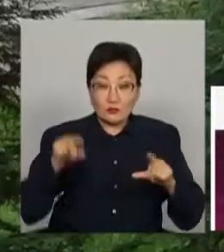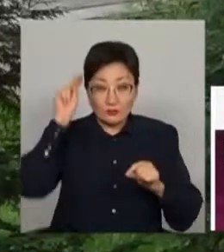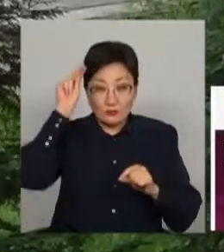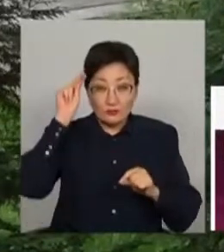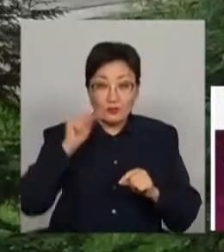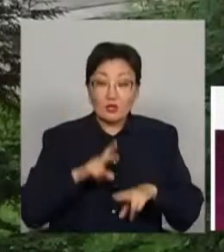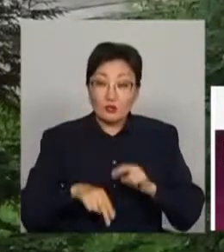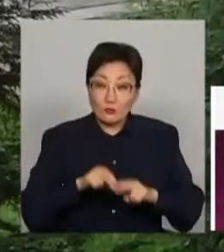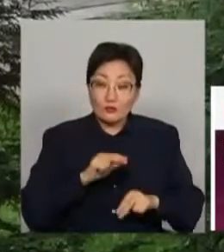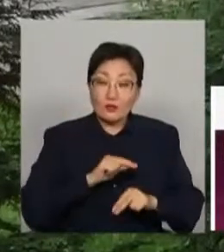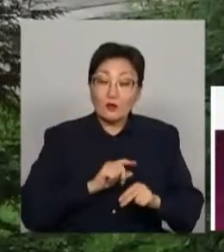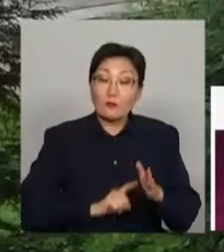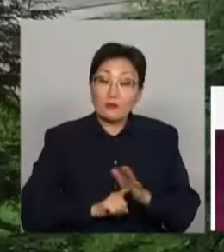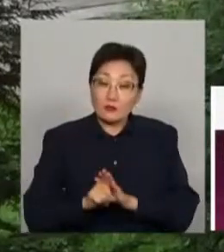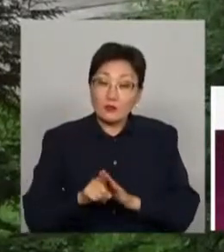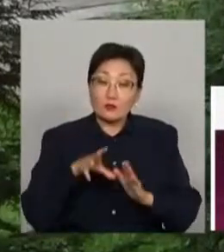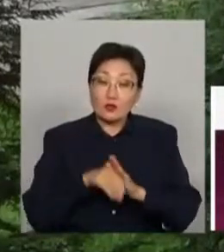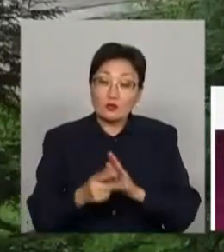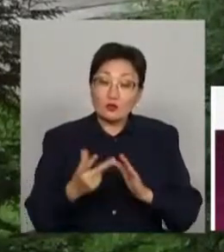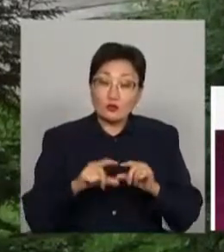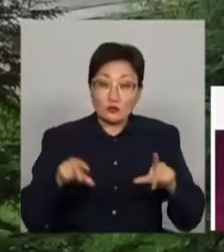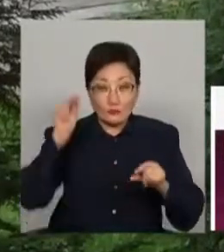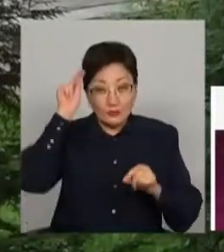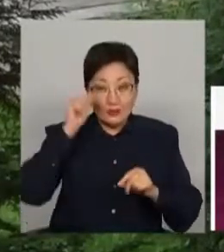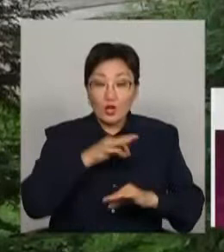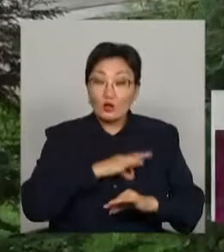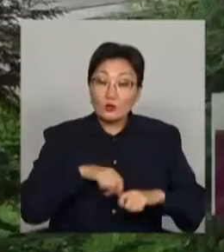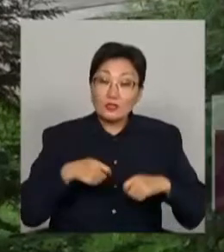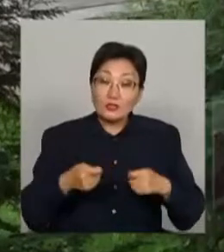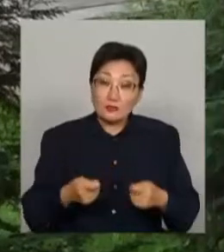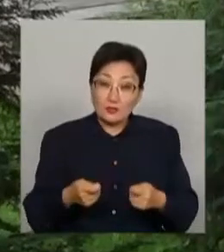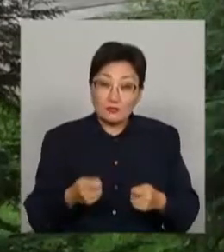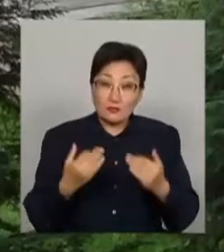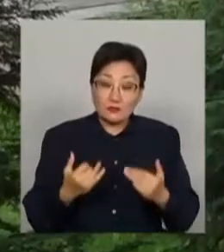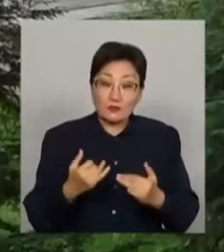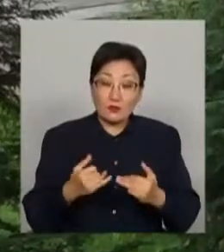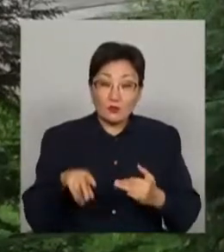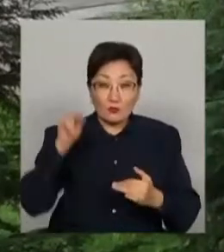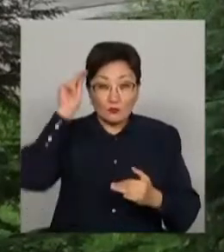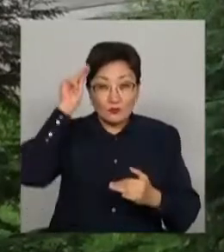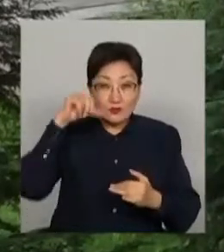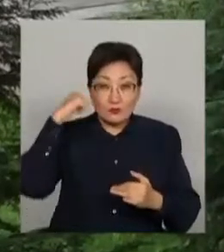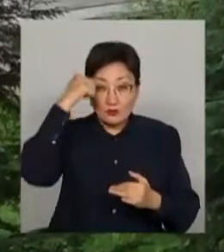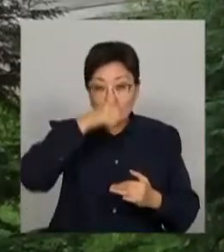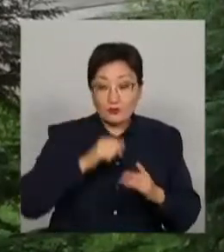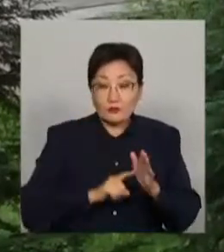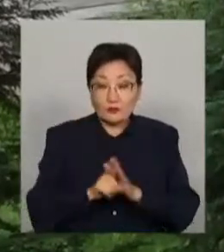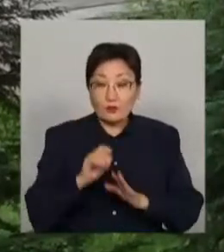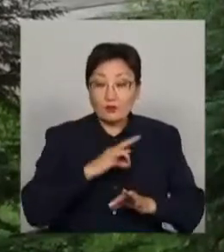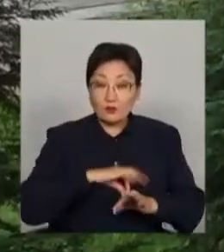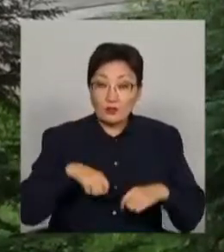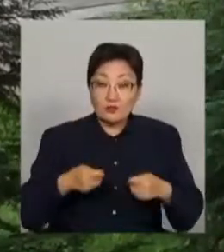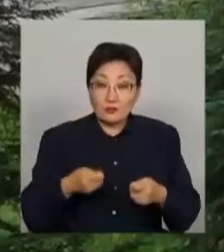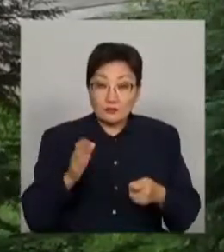бастағанбыз. Соның 3-і қолданысқа беріліп, қазір оқу жылының басында қолданысқа